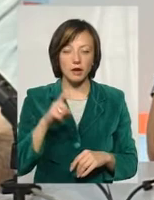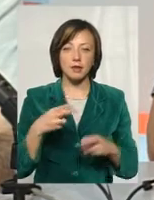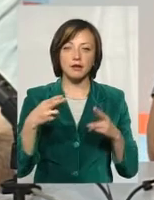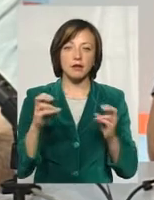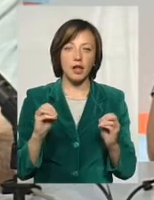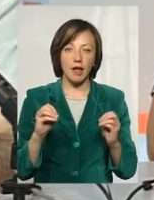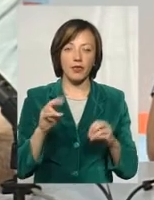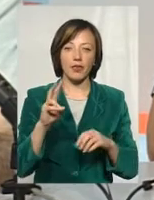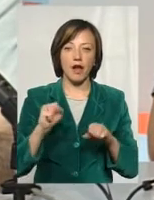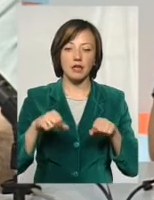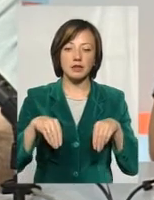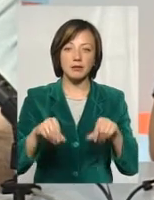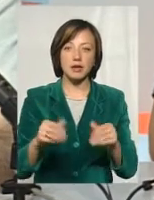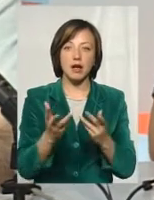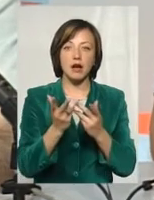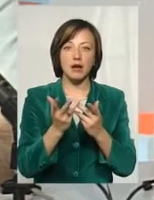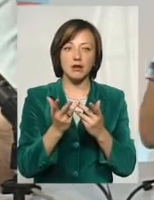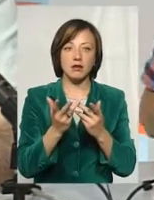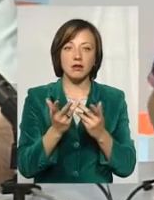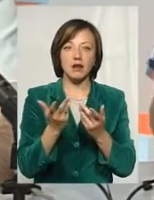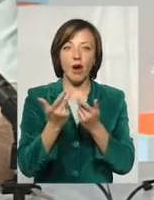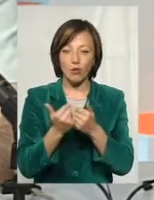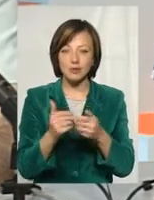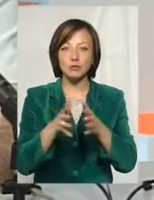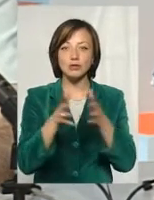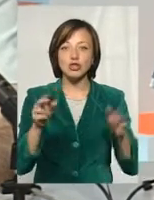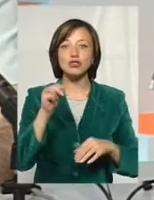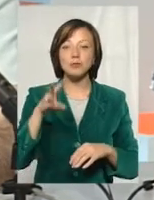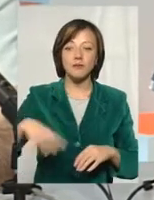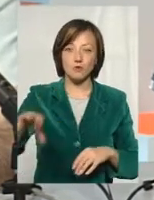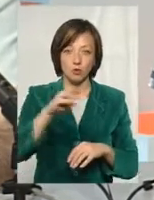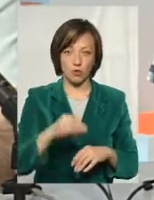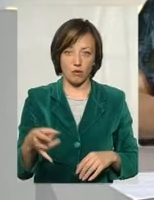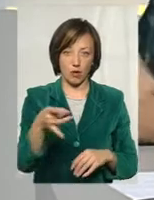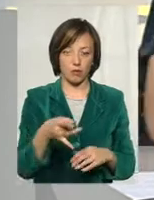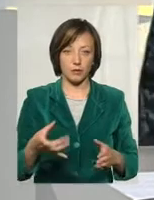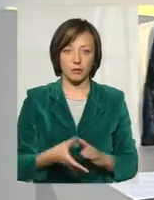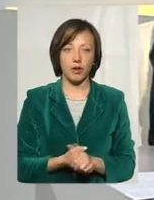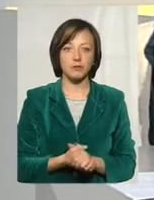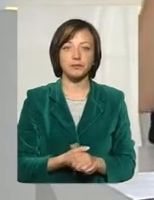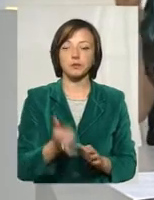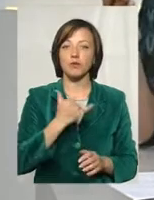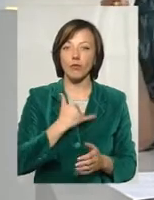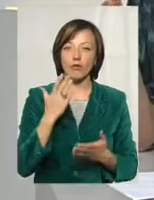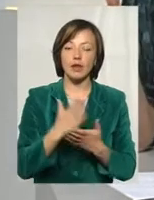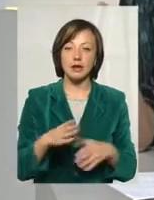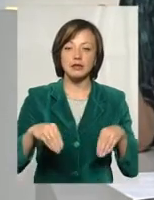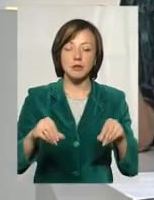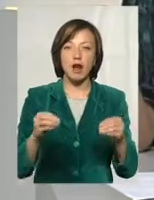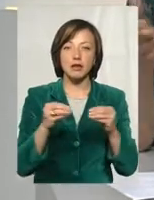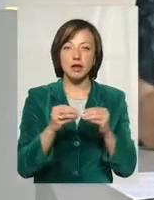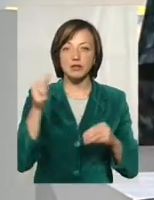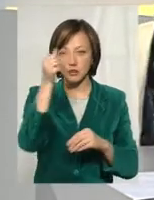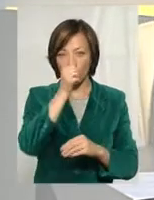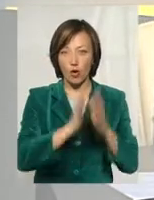землі рахується більше, чим є взагалі в цьому районі. нас є земля, на якій вже 10 років росте